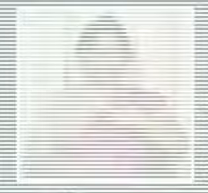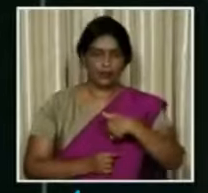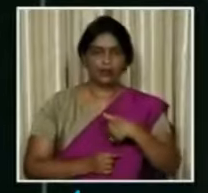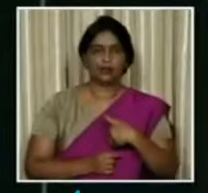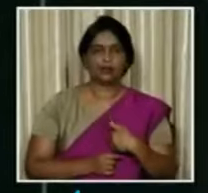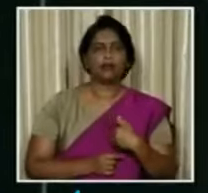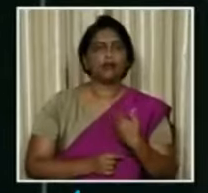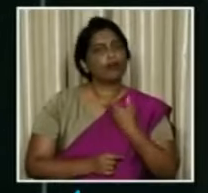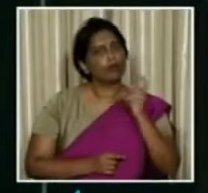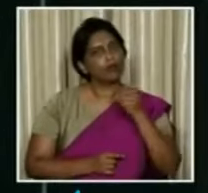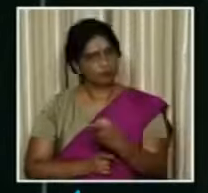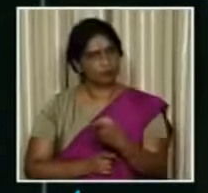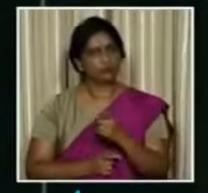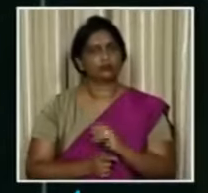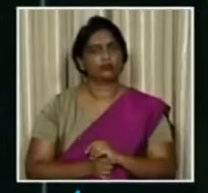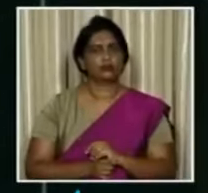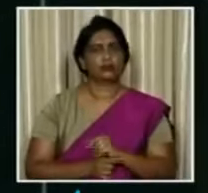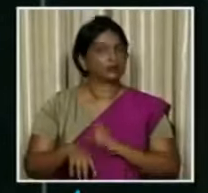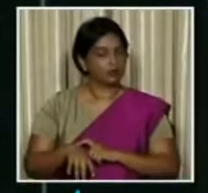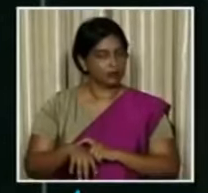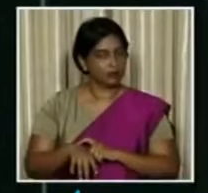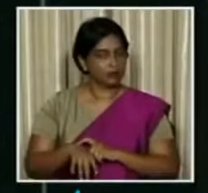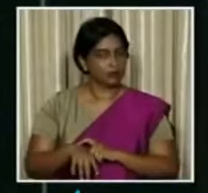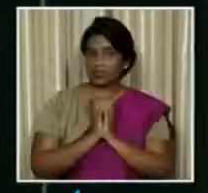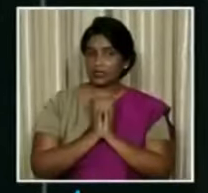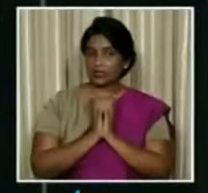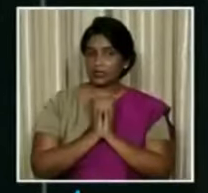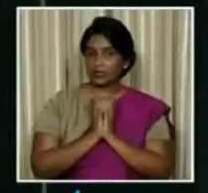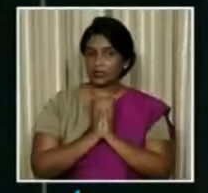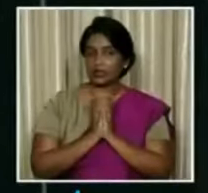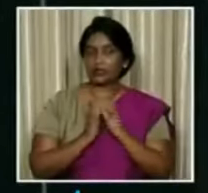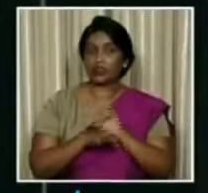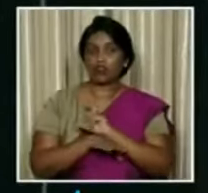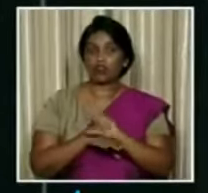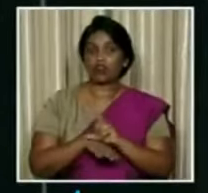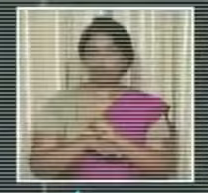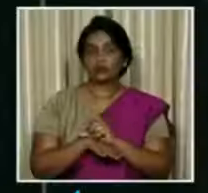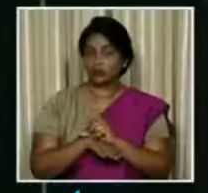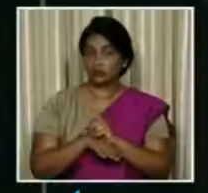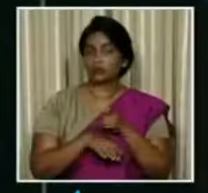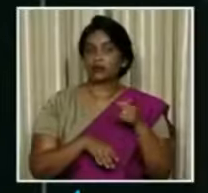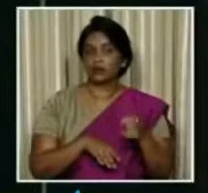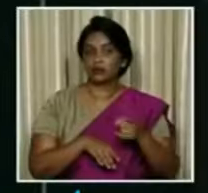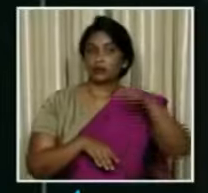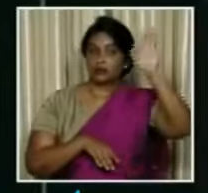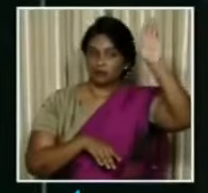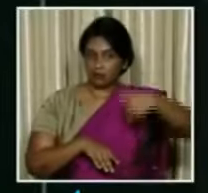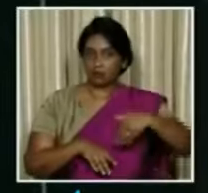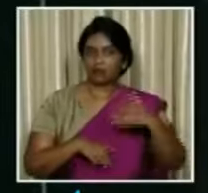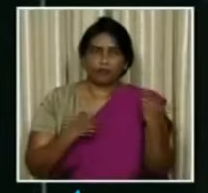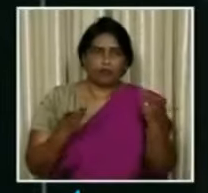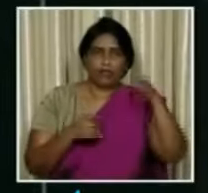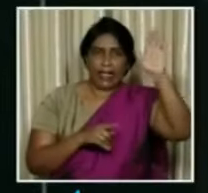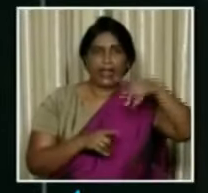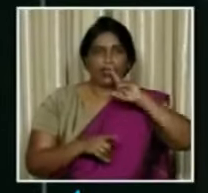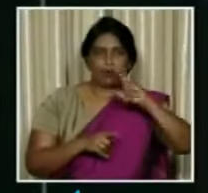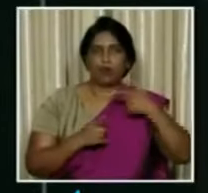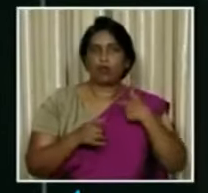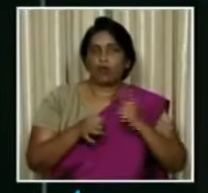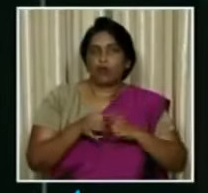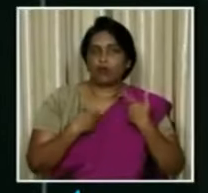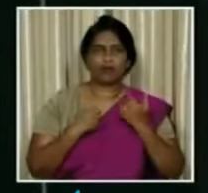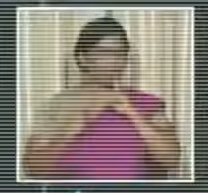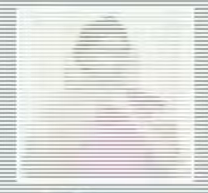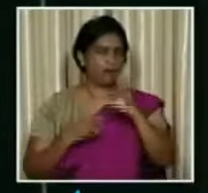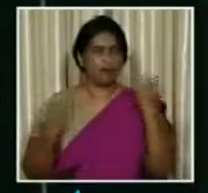1 මම කාර්යාලයට යනවා. ඒ වෙලාවේ ඉන්දියානු මහකොමසාරිස්තුමත් එතුමා කැඳවලා තිබ්බා කුමකටද කියන එක මම අහන්න ගියේ නැහැ.